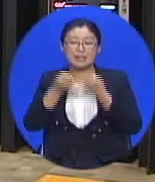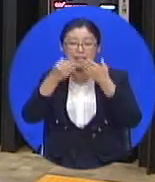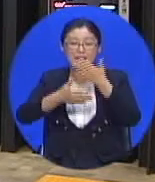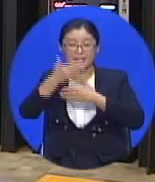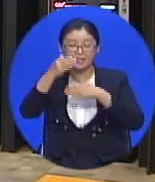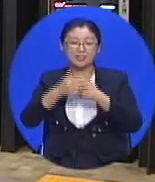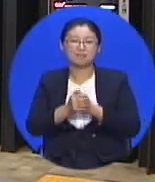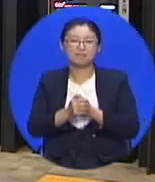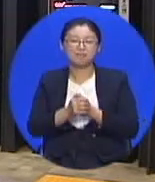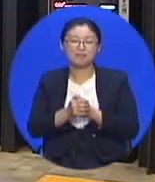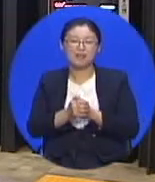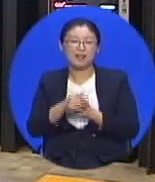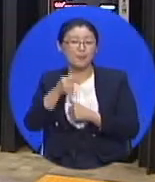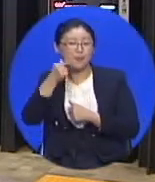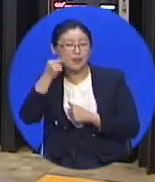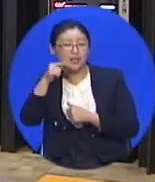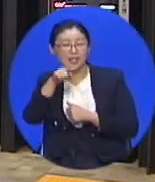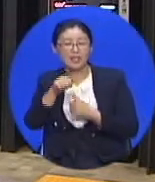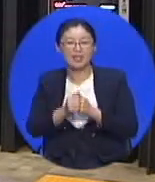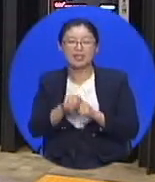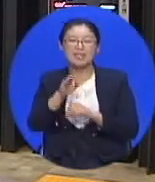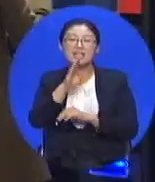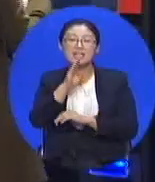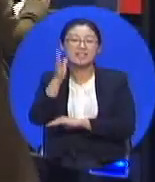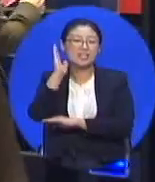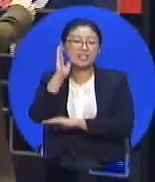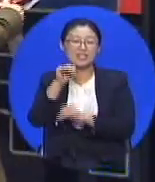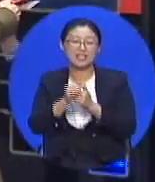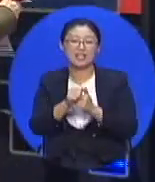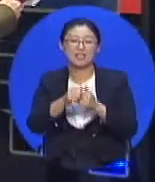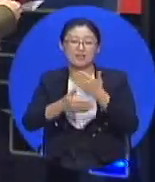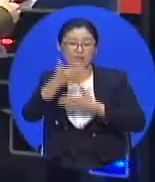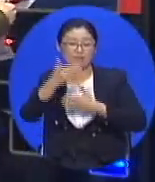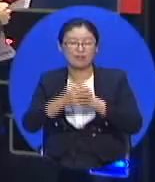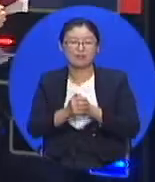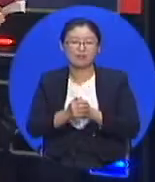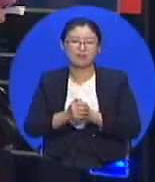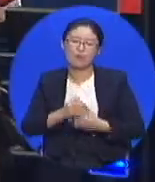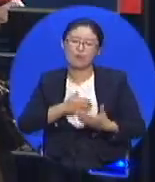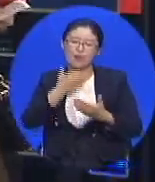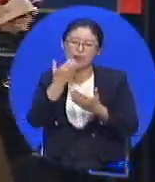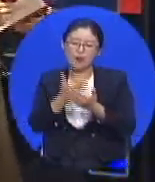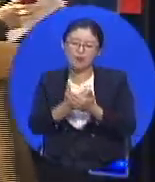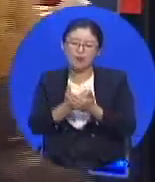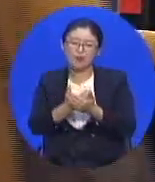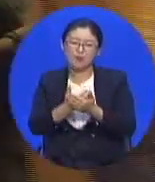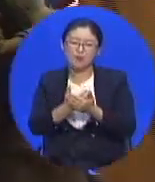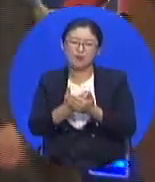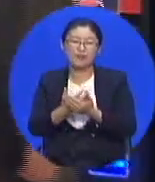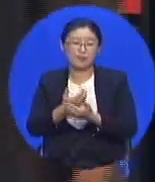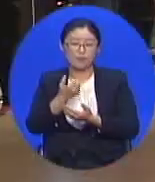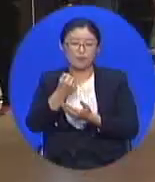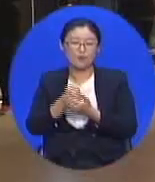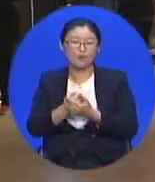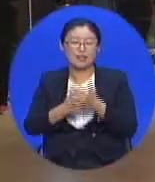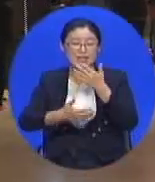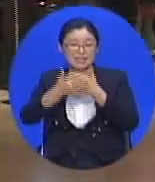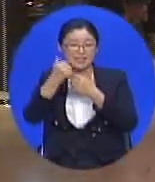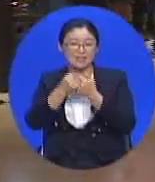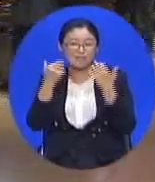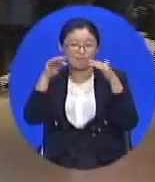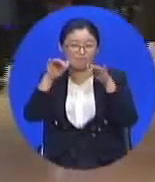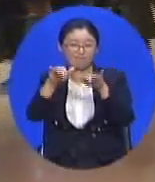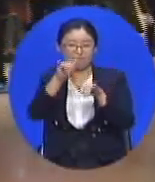극장가에 반향을 일으키고 있는 현실 소재의 작품들. 잔잔한 울림과 뜨거운 감동으로 극장가를 물들이고